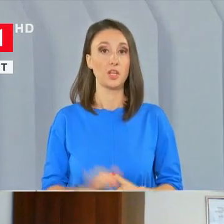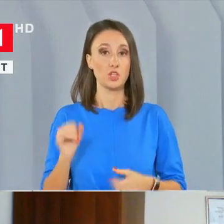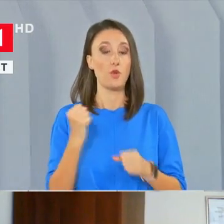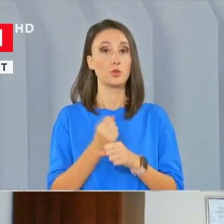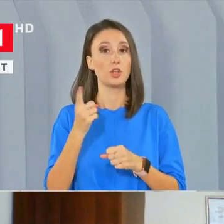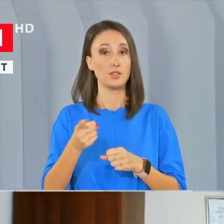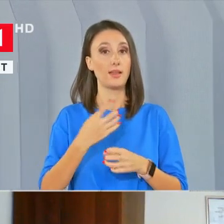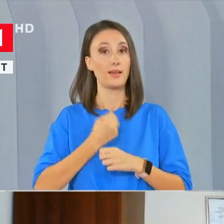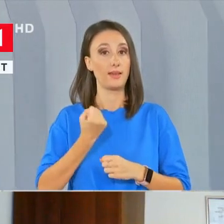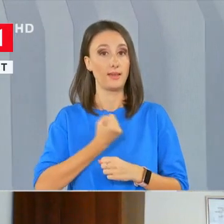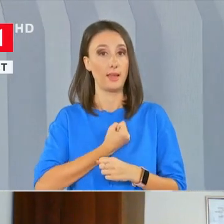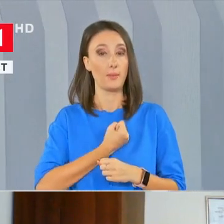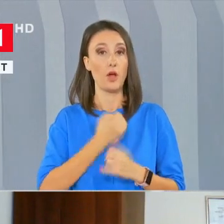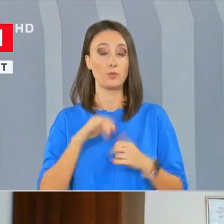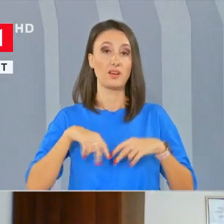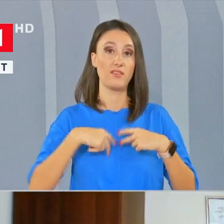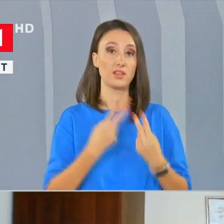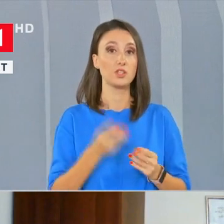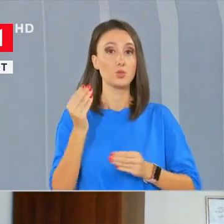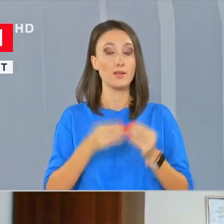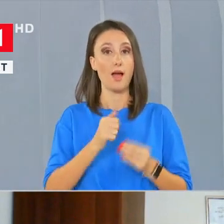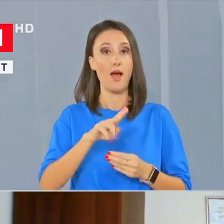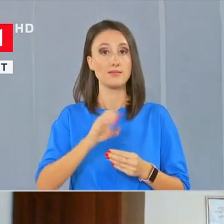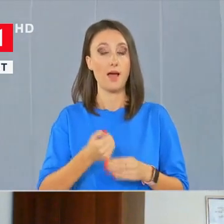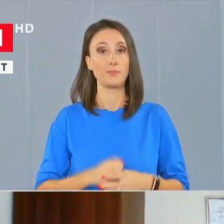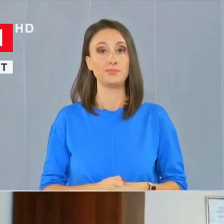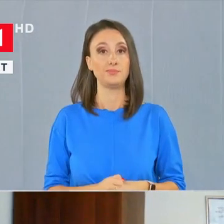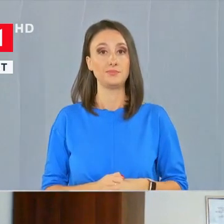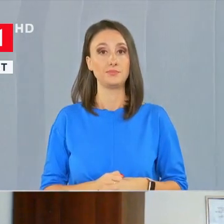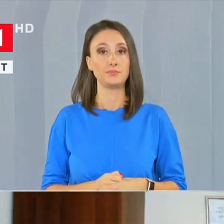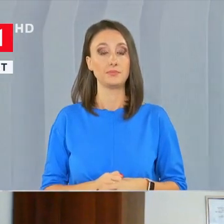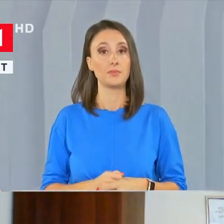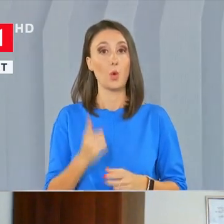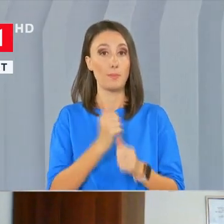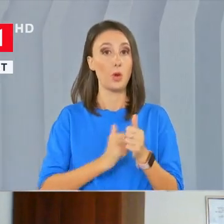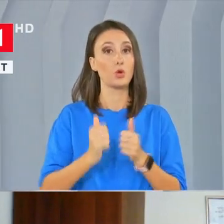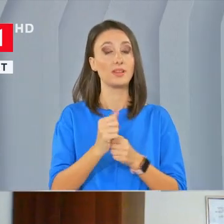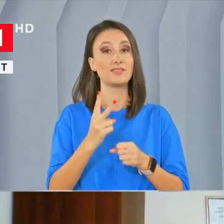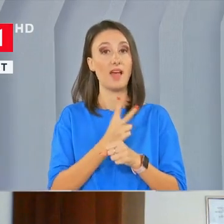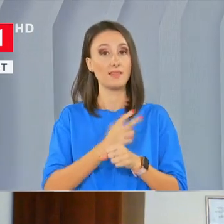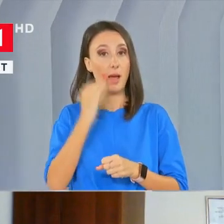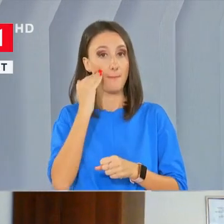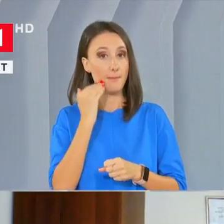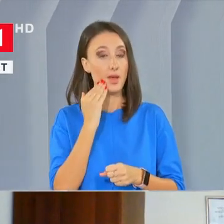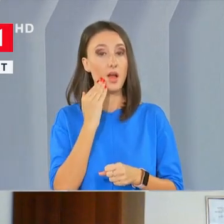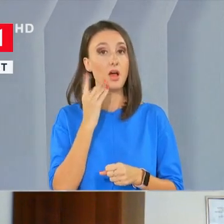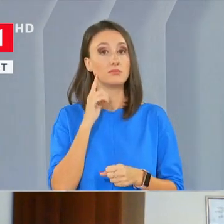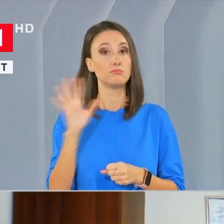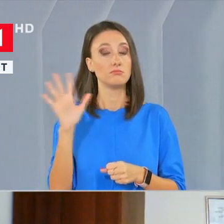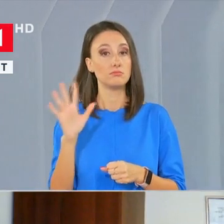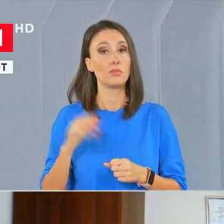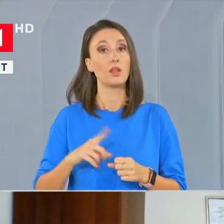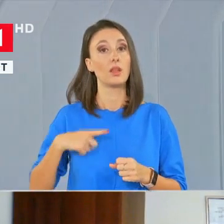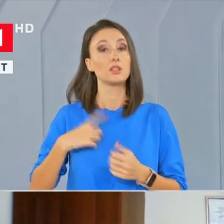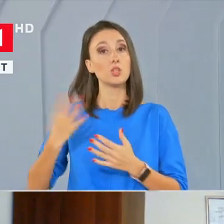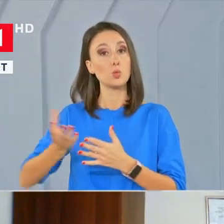făcut aceste crime. Acum revenind de la situația de la Gaza. Una dintre prioritățile, în primul rând, ale Statelor Unite, dar și ale occidentalilor, este